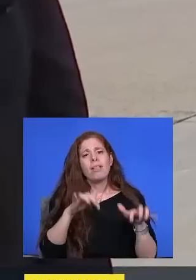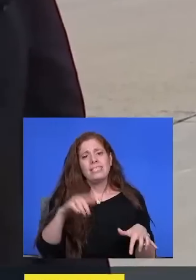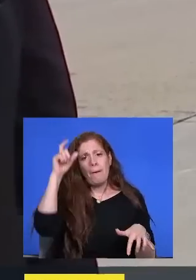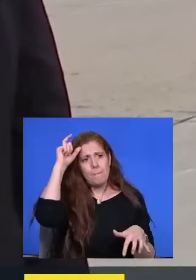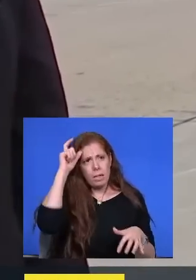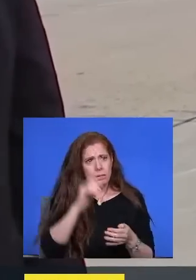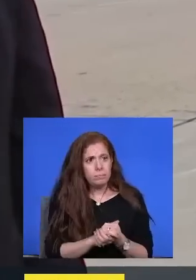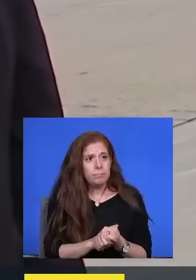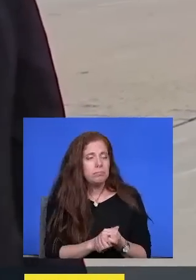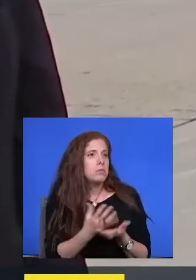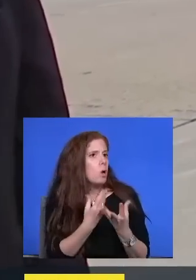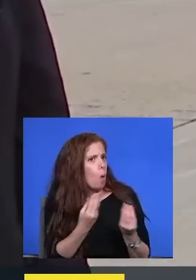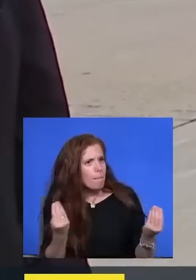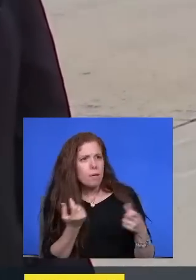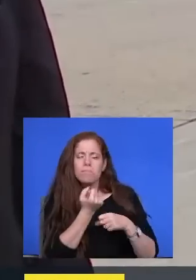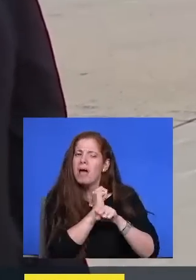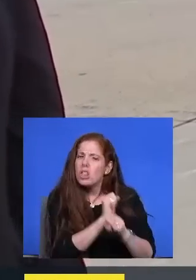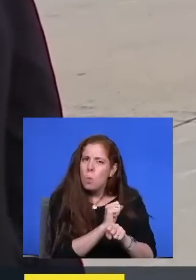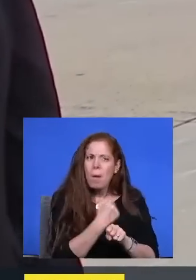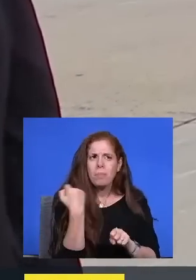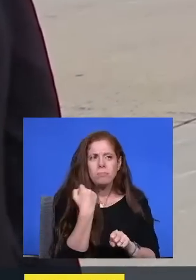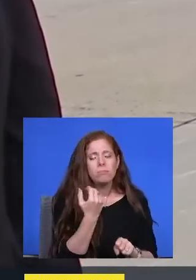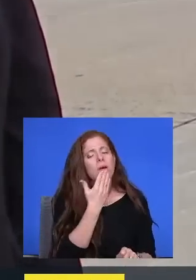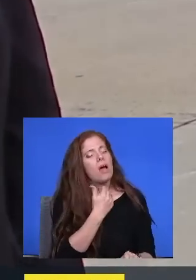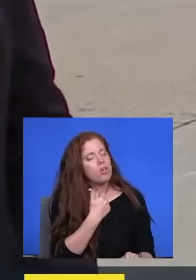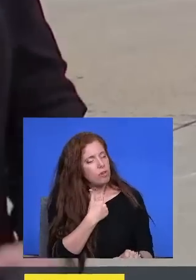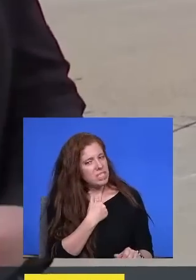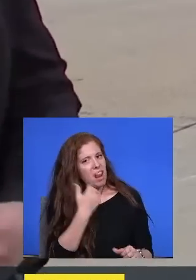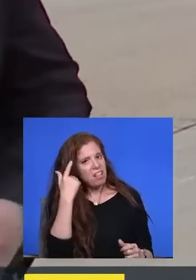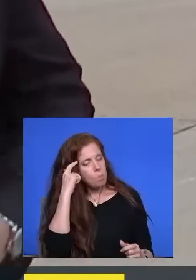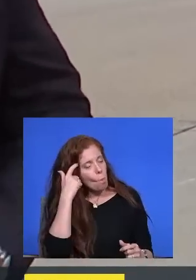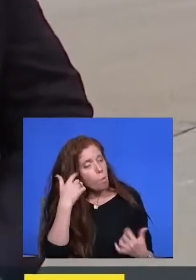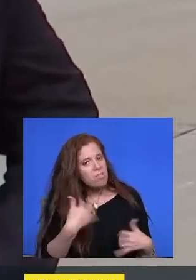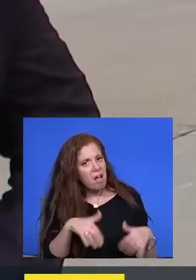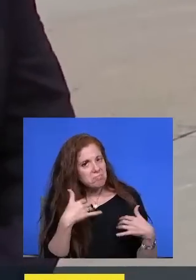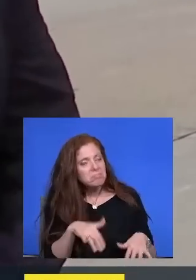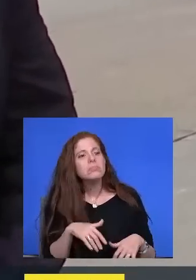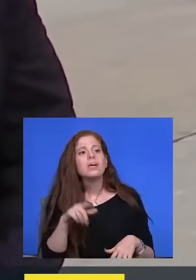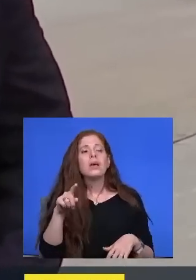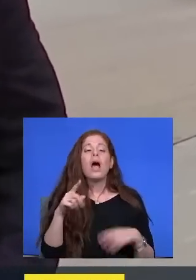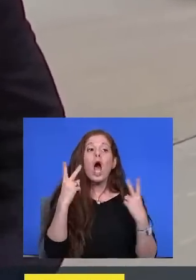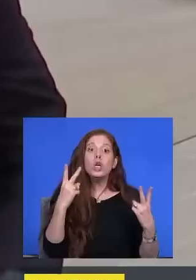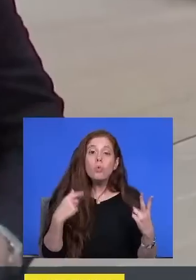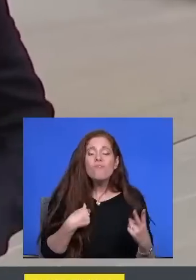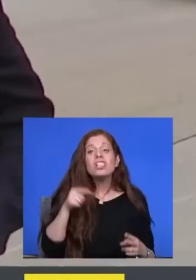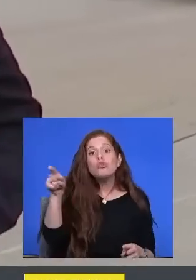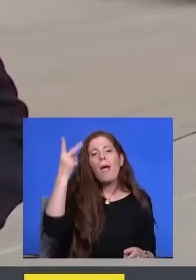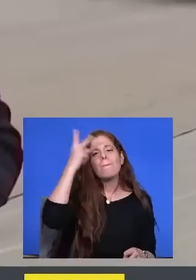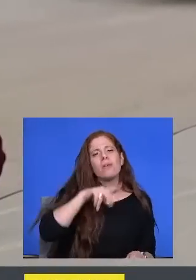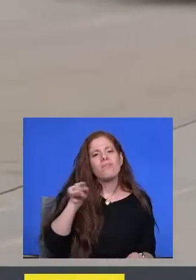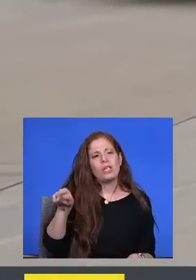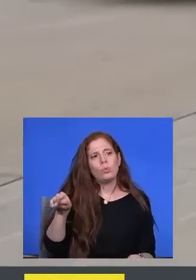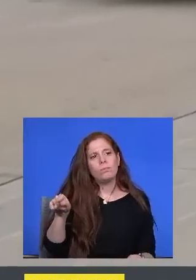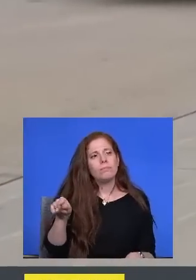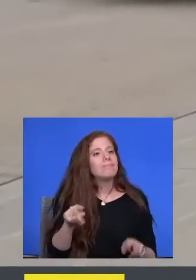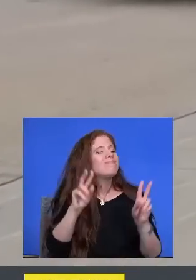many strong supporters of Israel, I'm very concerned. And I'm concerned that they get this straight. They cannot continue